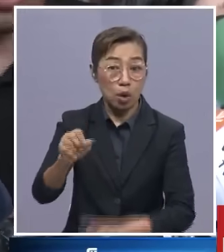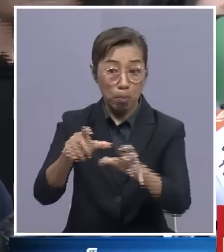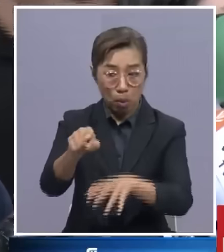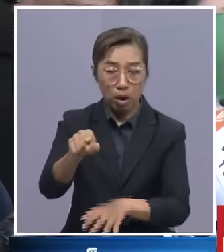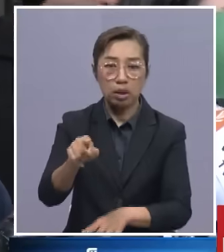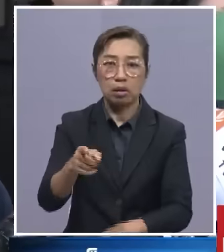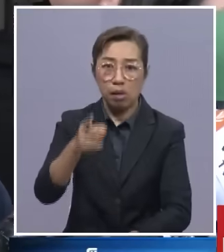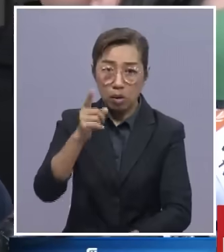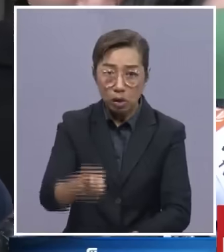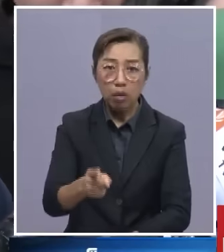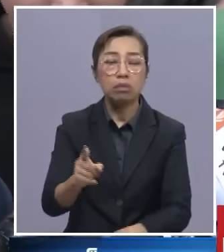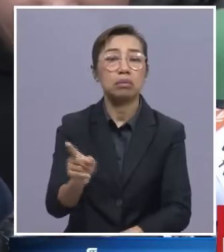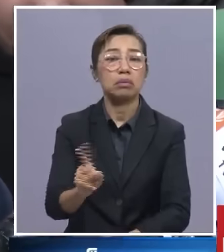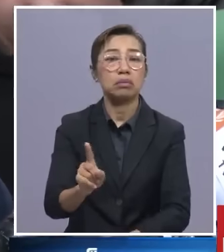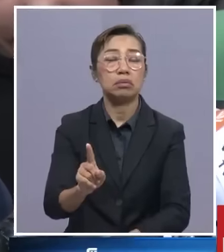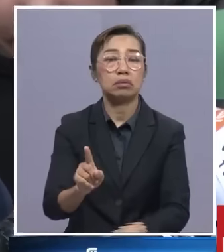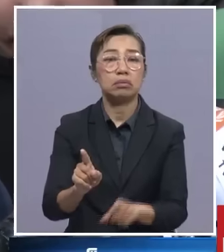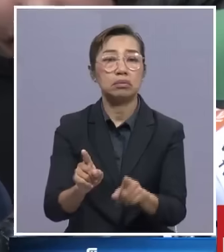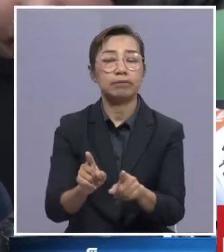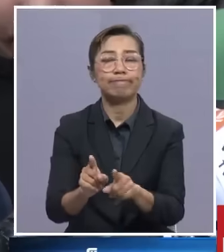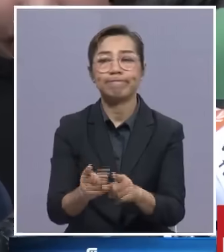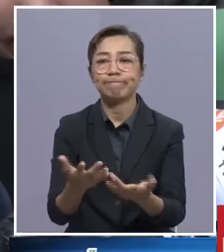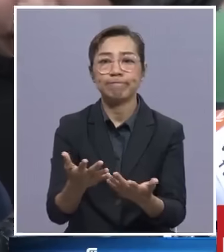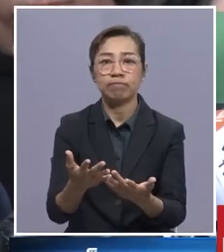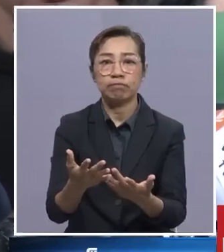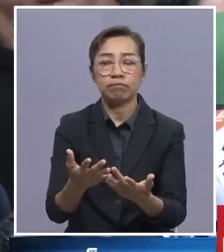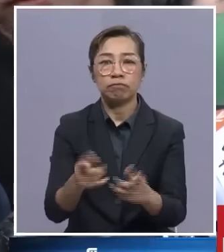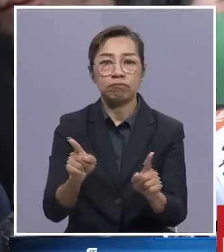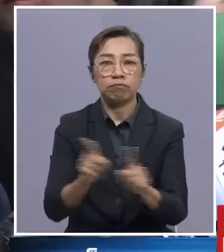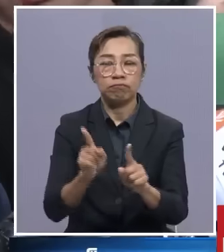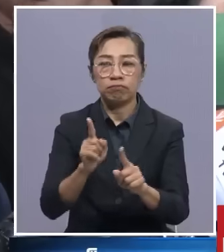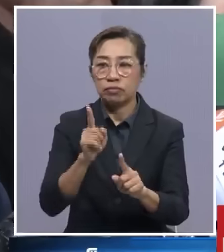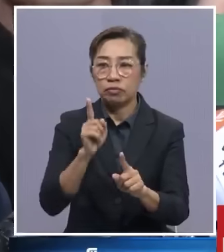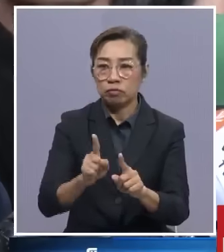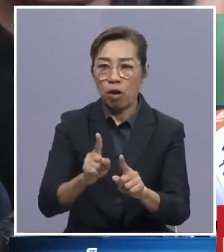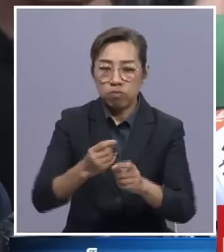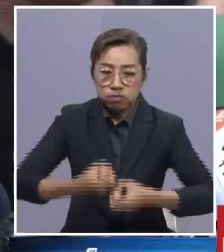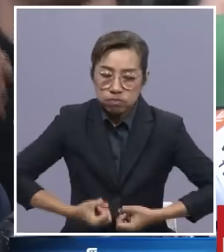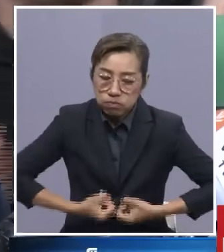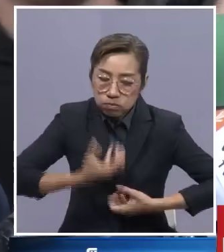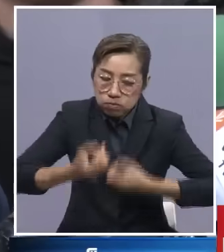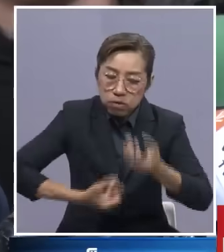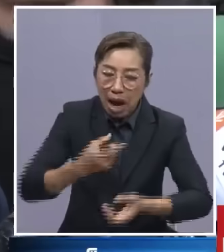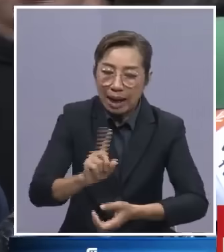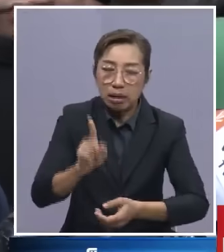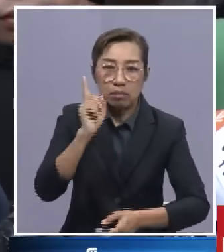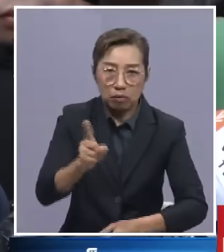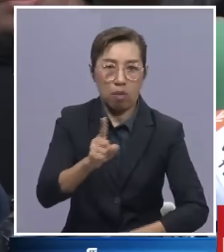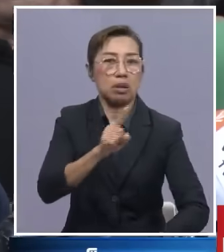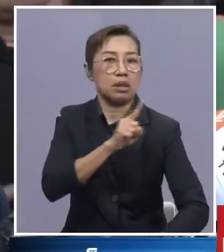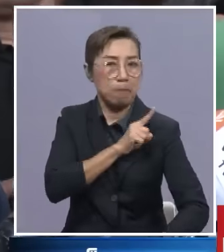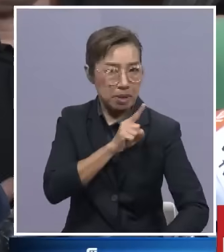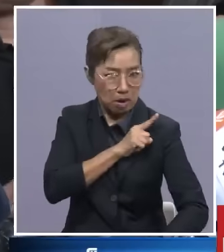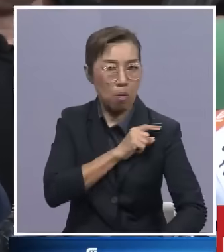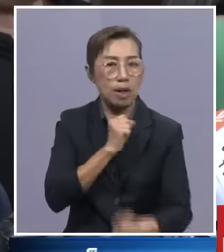ชัยยัมพวาเนี่ยต้องต้องแสดงการความรับผิดนะครับยอม